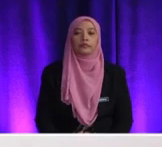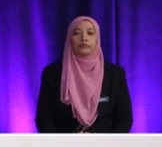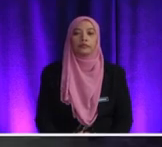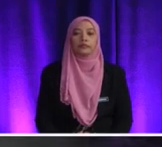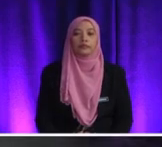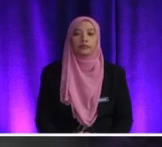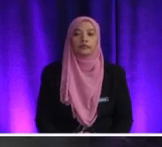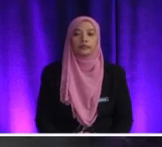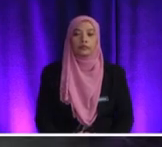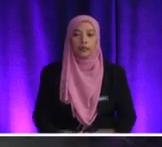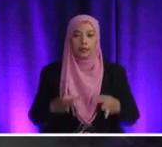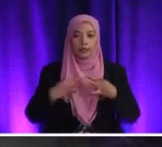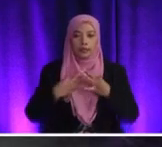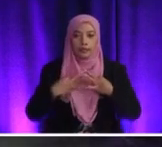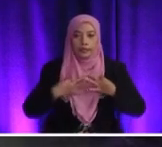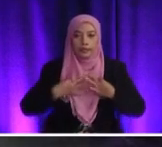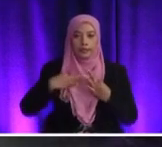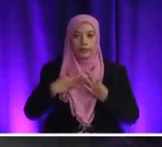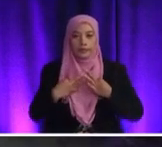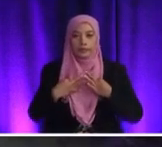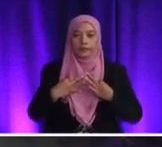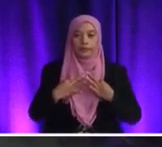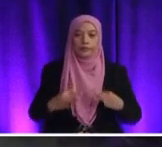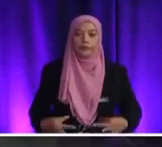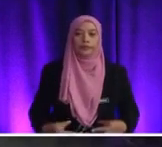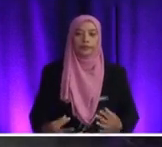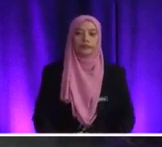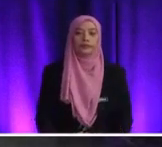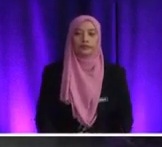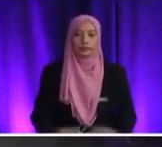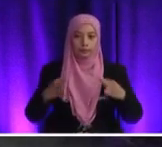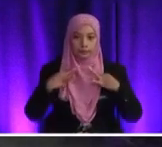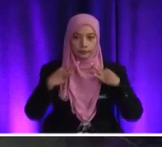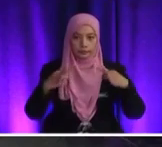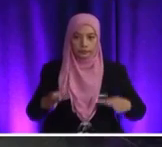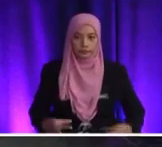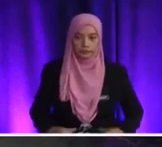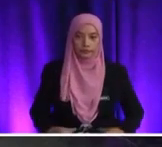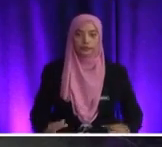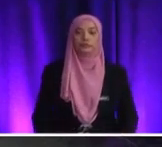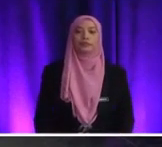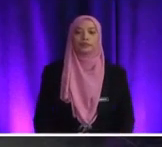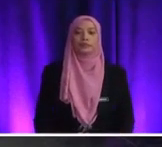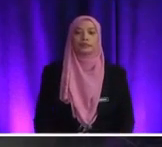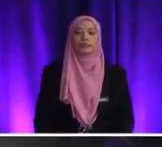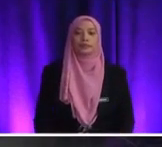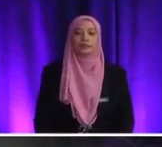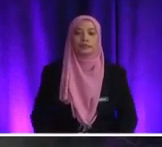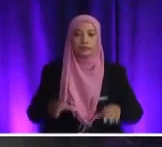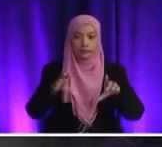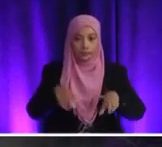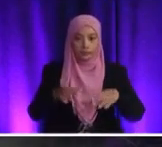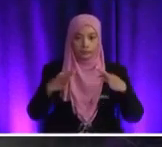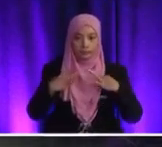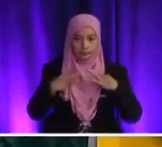Wow by Ya iyalah inilah gambar yang berkaitan dengan rekan fashion hahaha siapa Nak